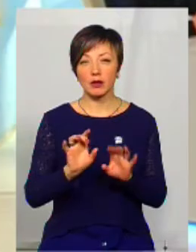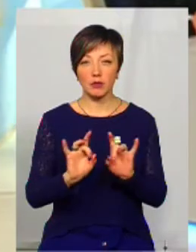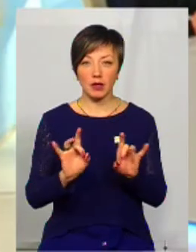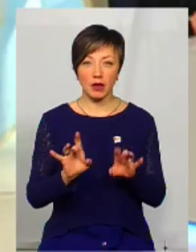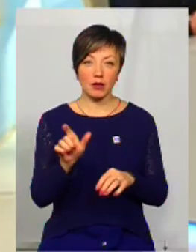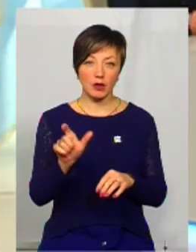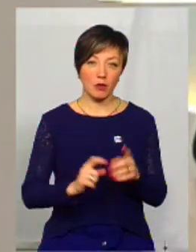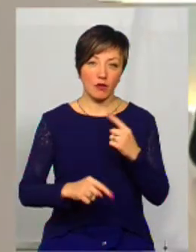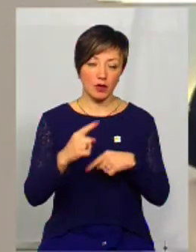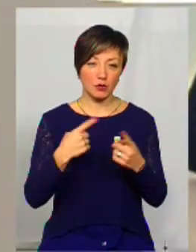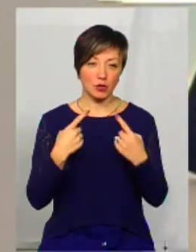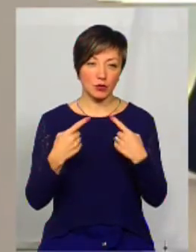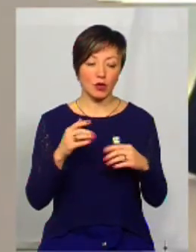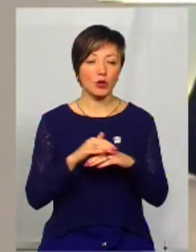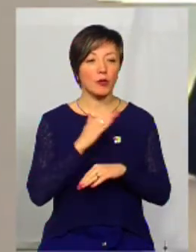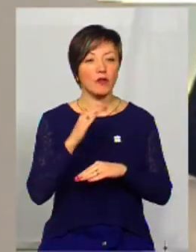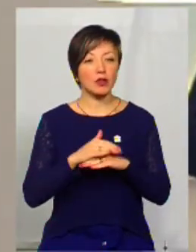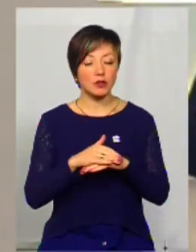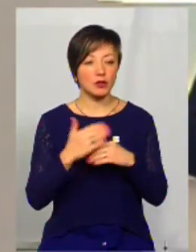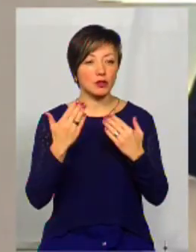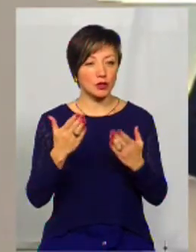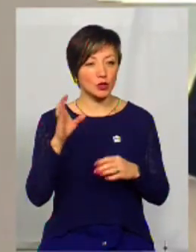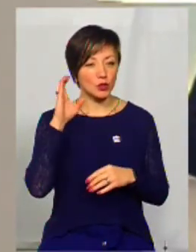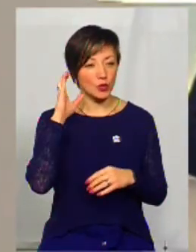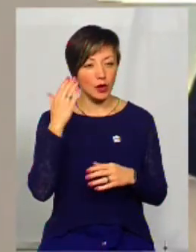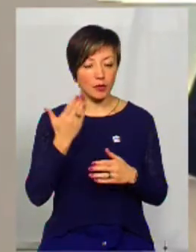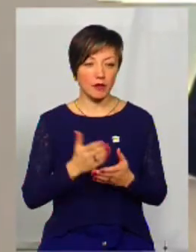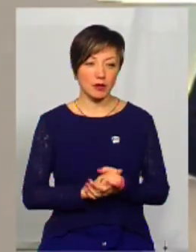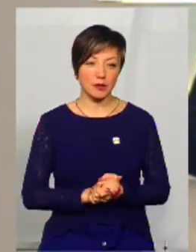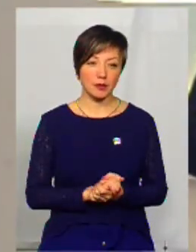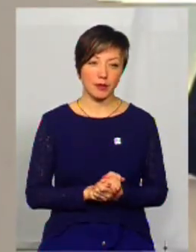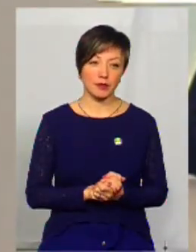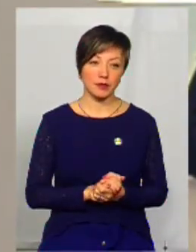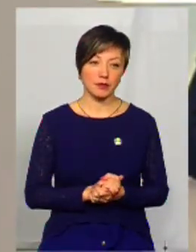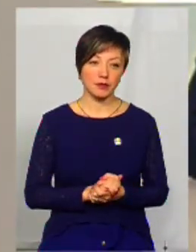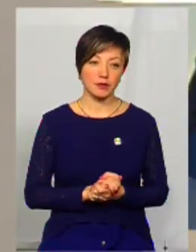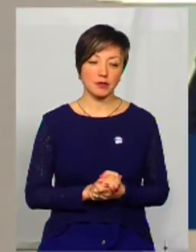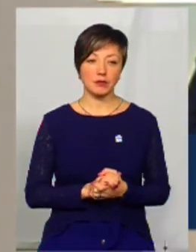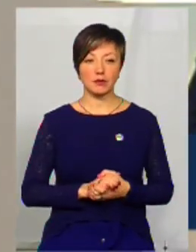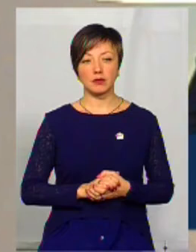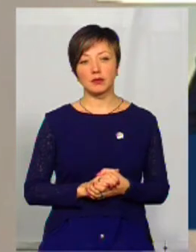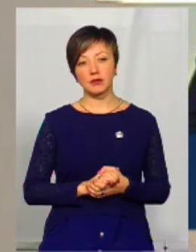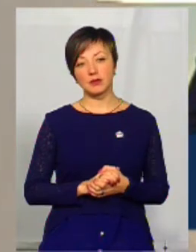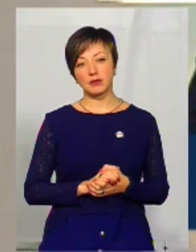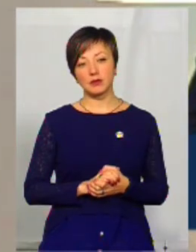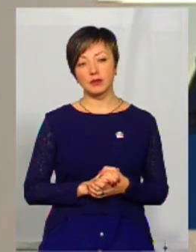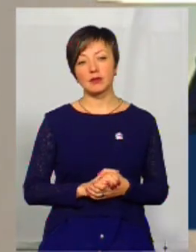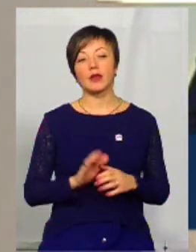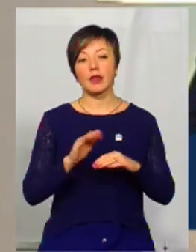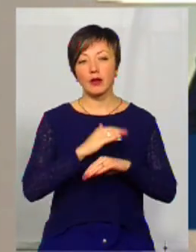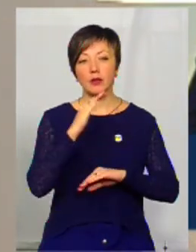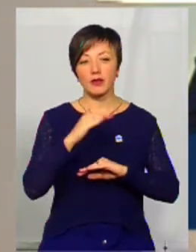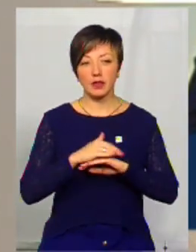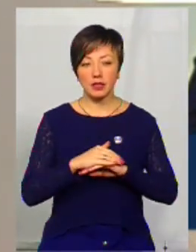коментар глядача, повернусь до розмови. Доброго вечора, ви в прямому ефірі, ми вас слухаємо. Алло.